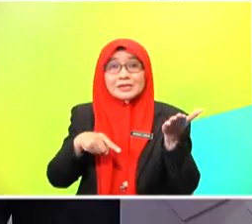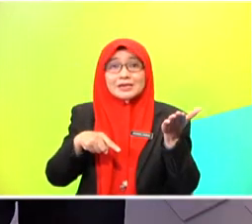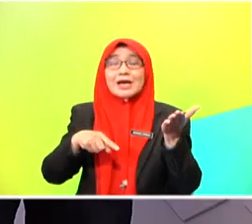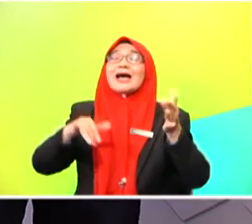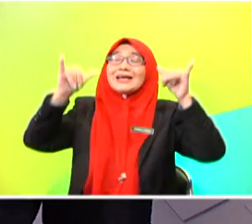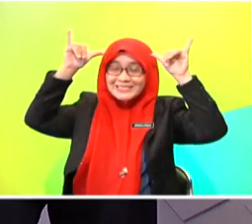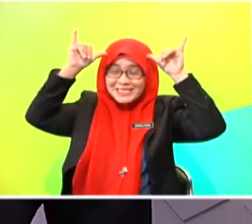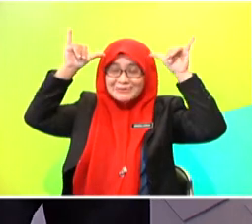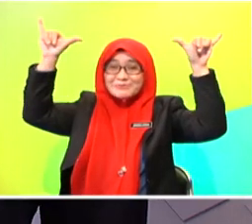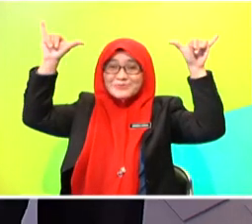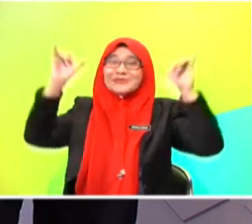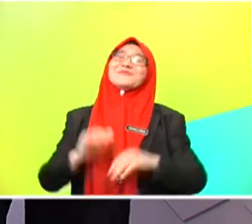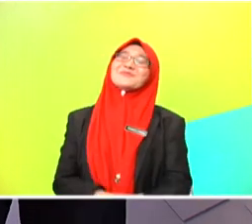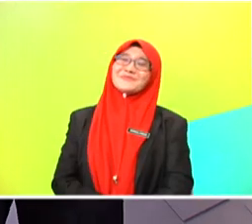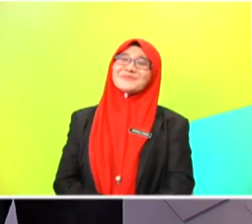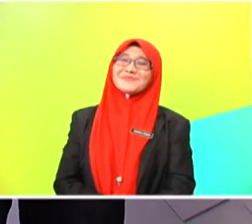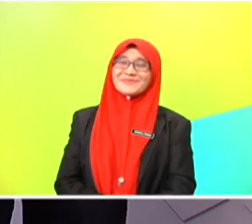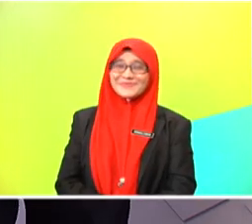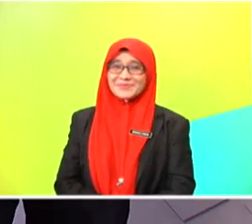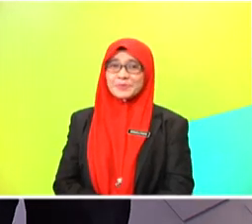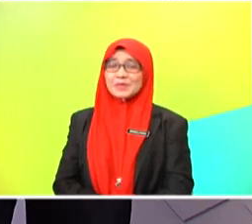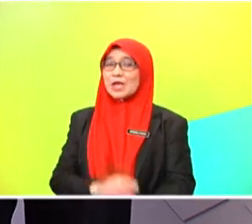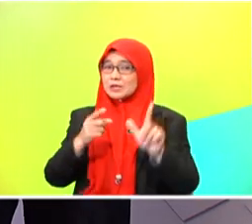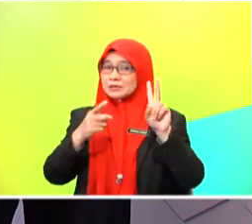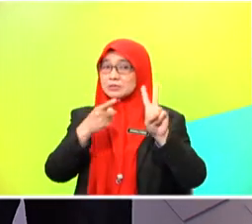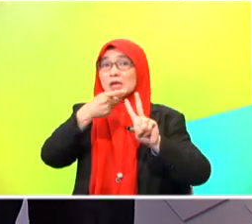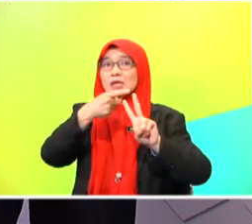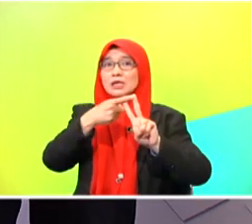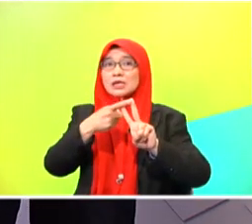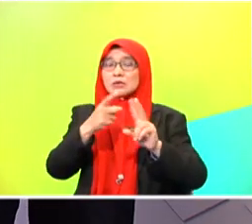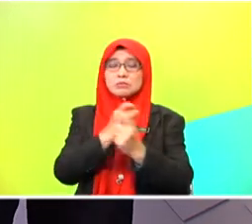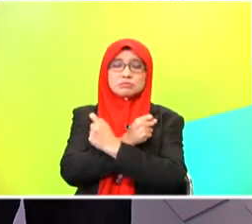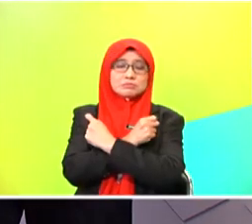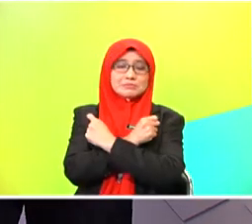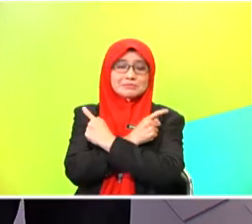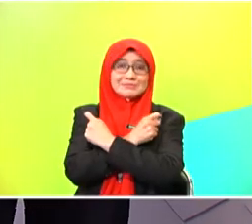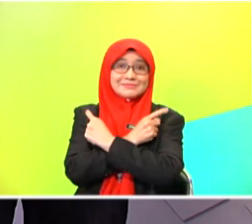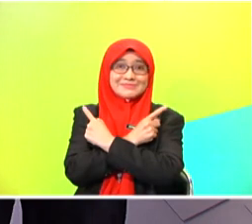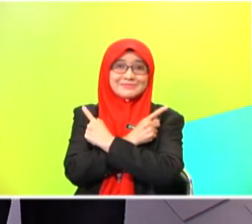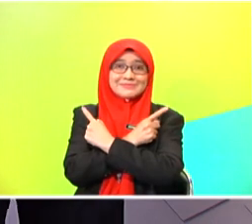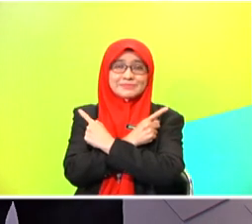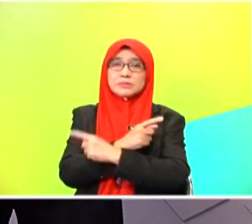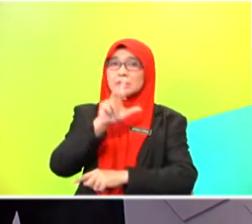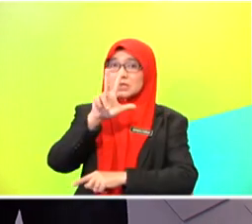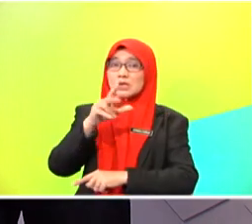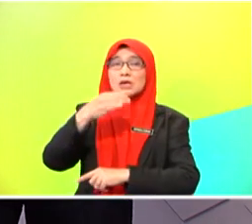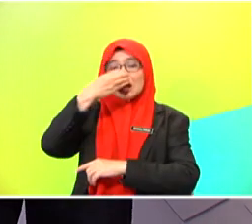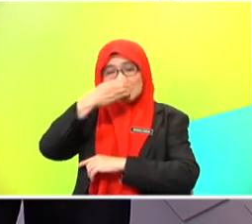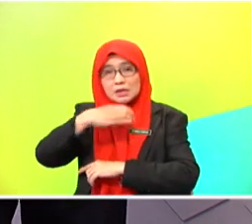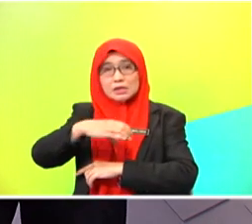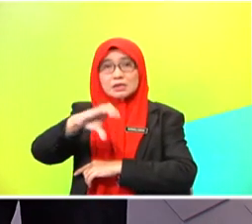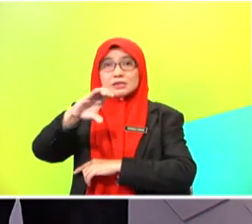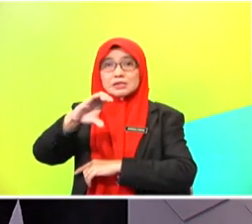Lembu. Lembu dia. Okey. Yang kedua ialah kelawar. Yang ketiga gajah. Yang